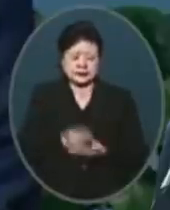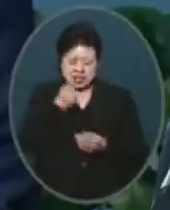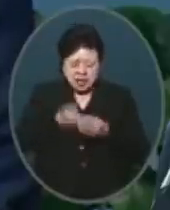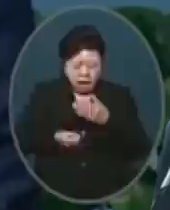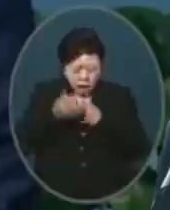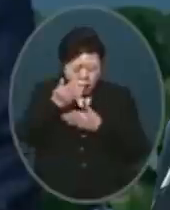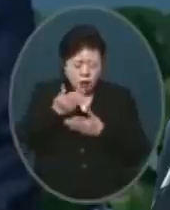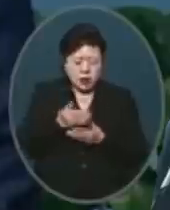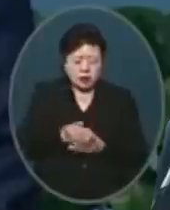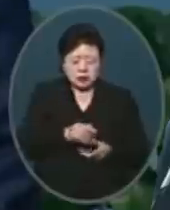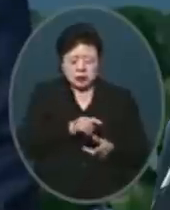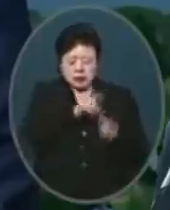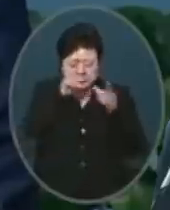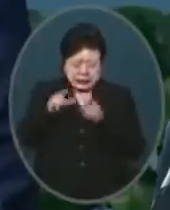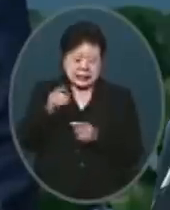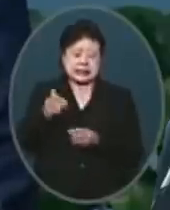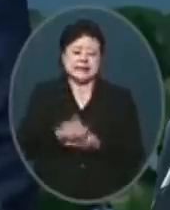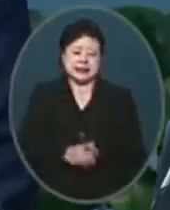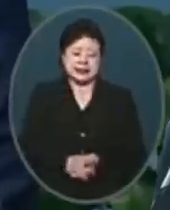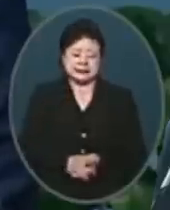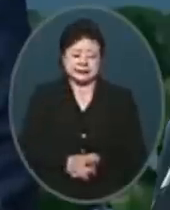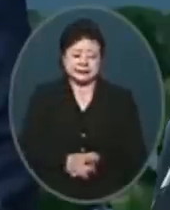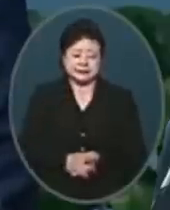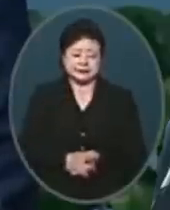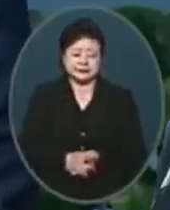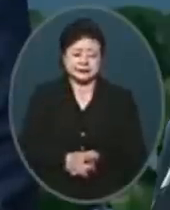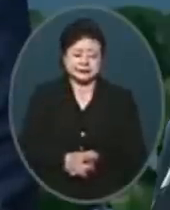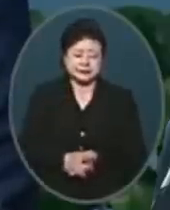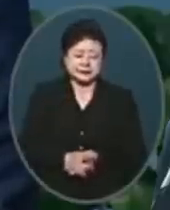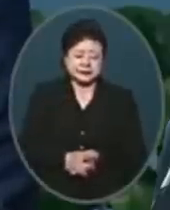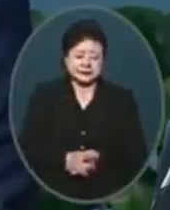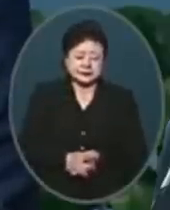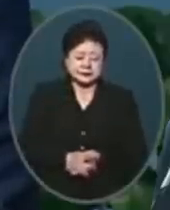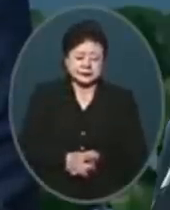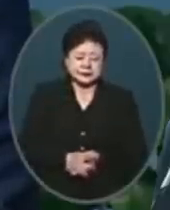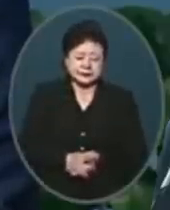항복해 놓은 인생을 살아야 되는 것입니다.